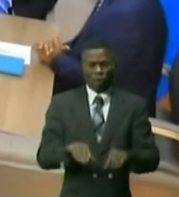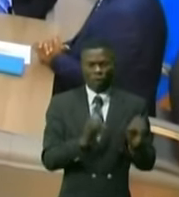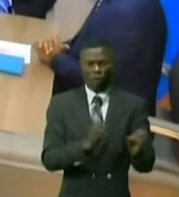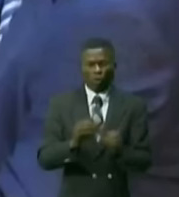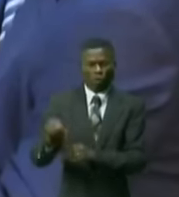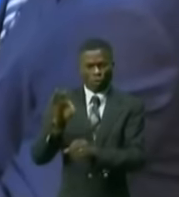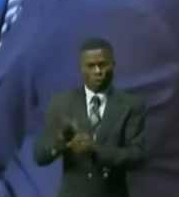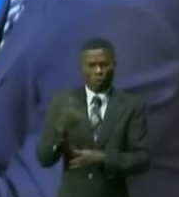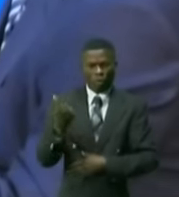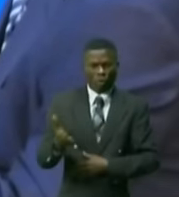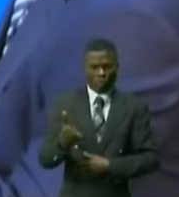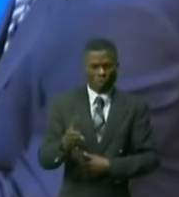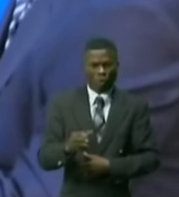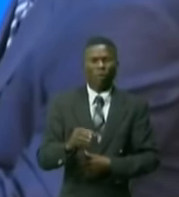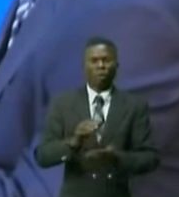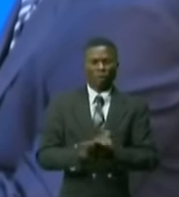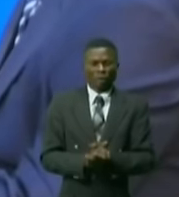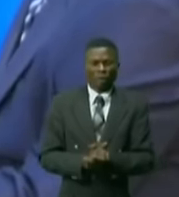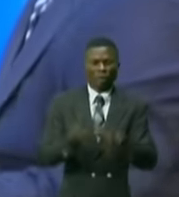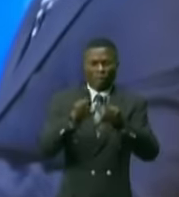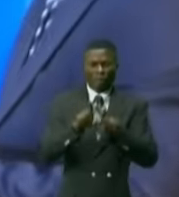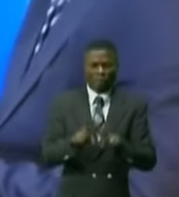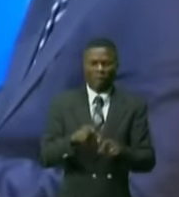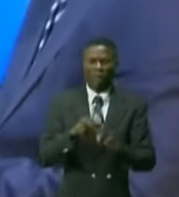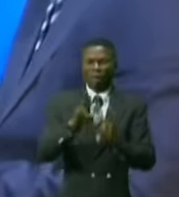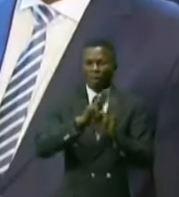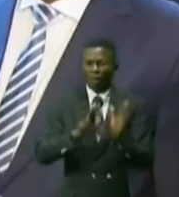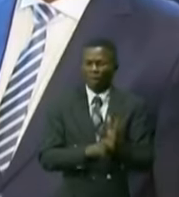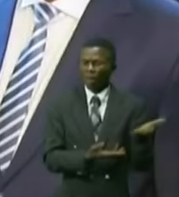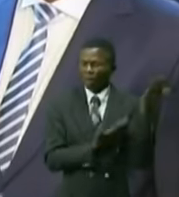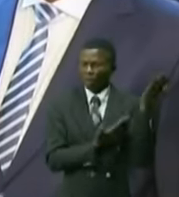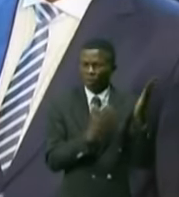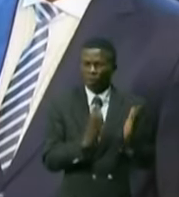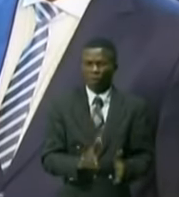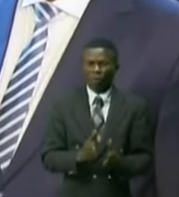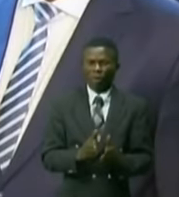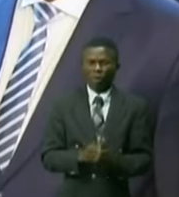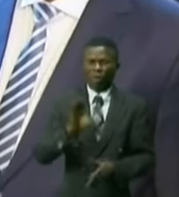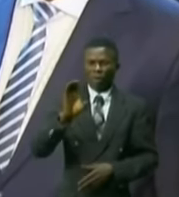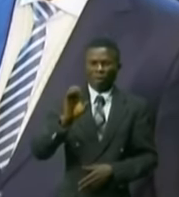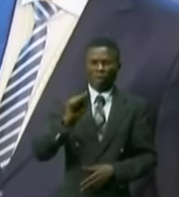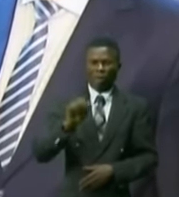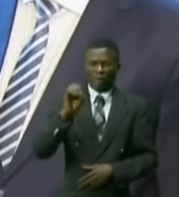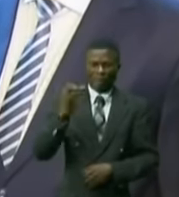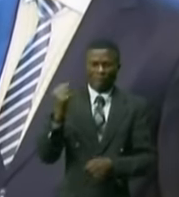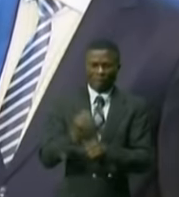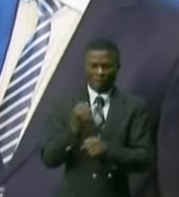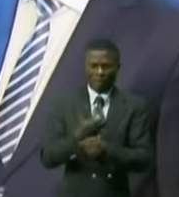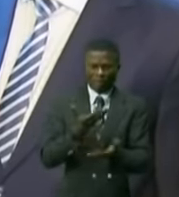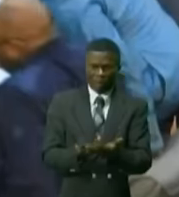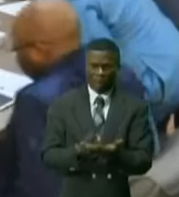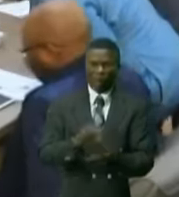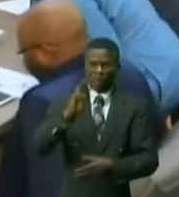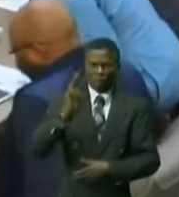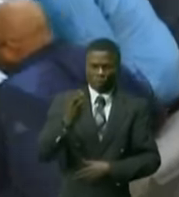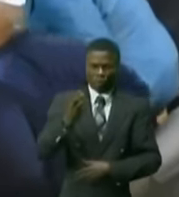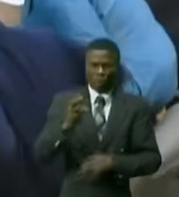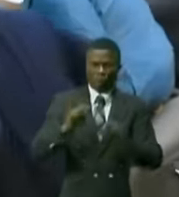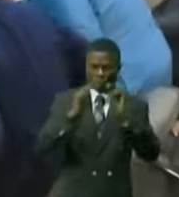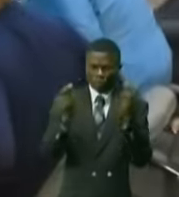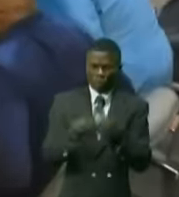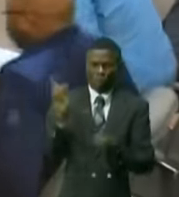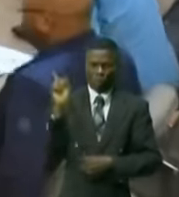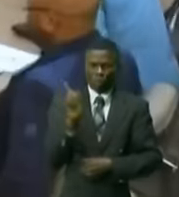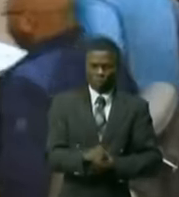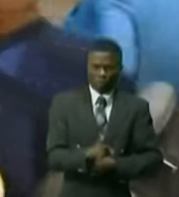pari. Il a cependant insisté sur le rôle responsable que la CEAC devrait jouer. Enfin, la dernière